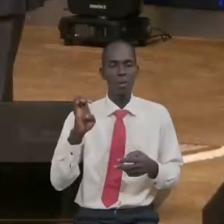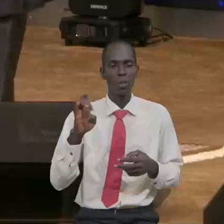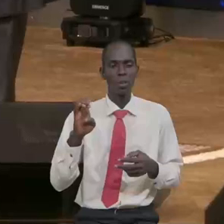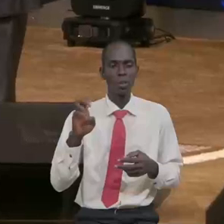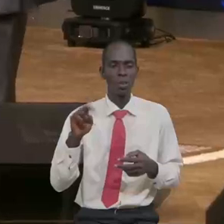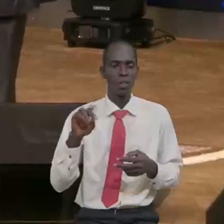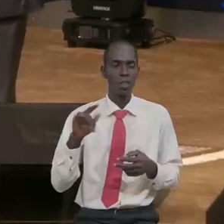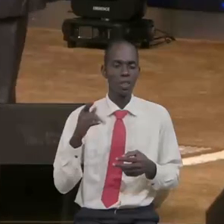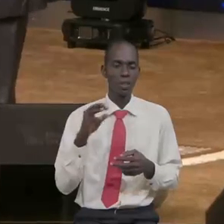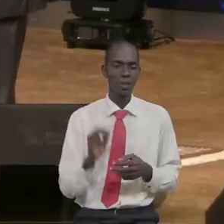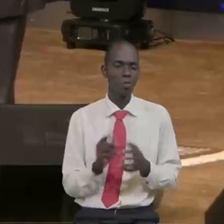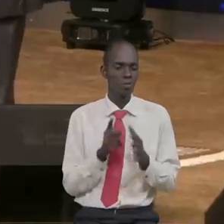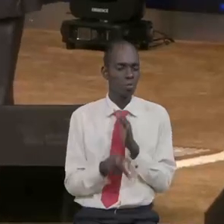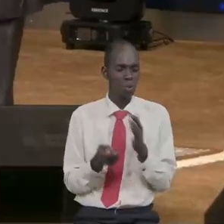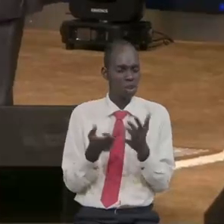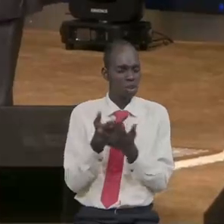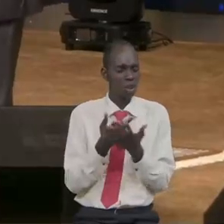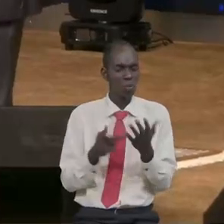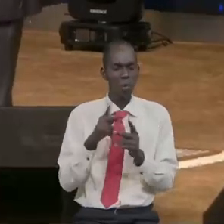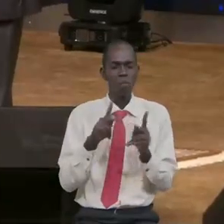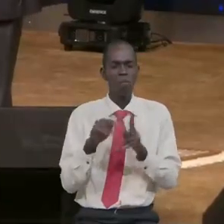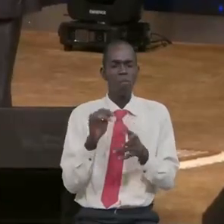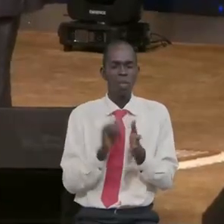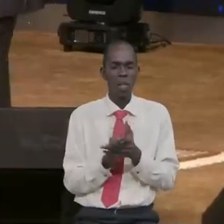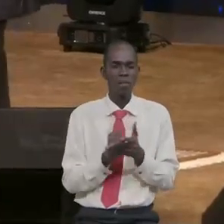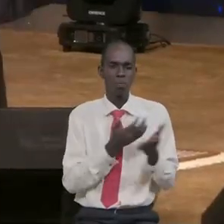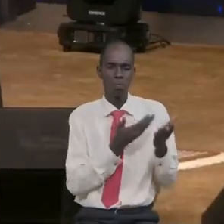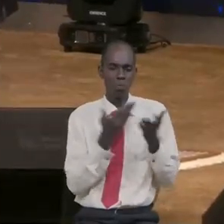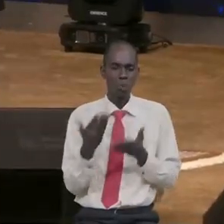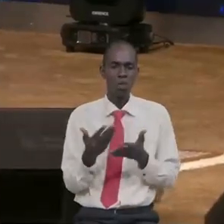de la fournaise, le feu qui projetait, qui sortait de là,